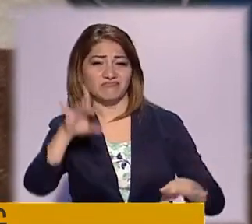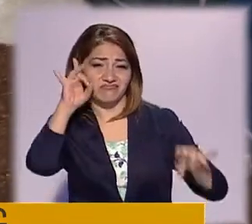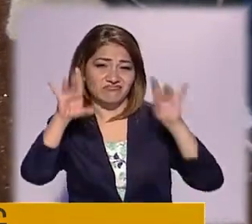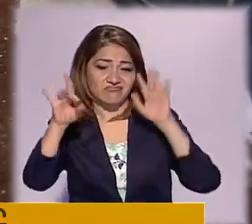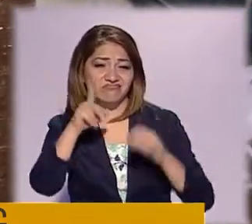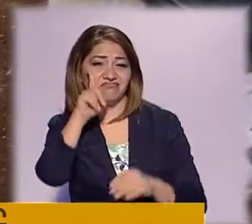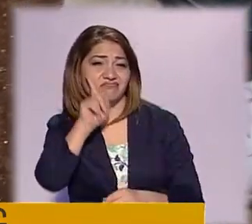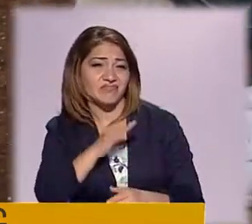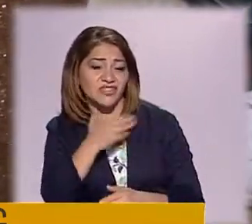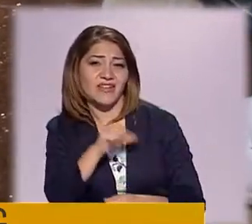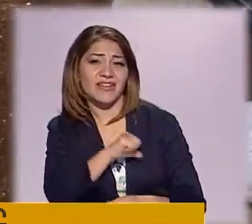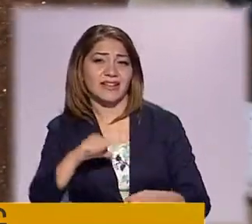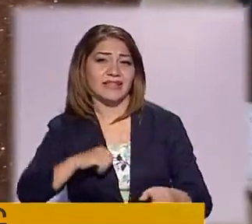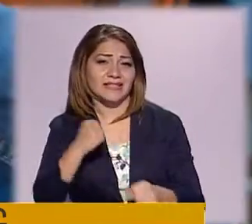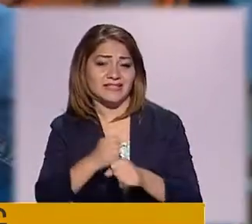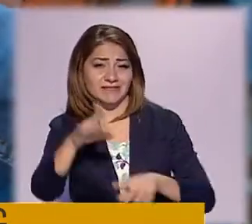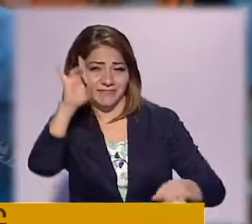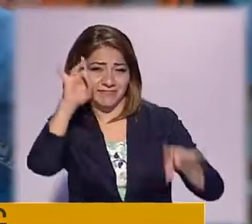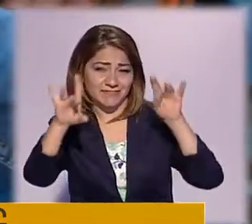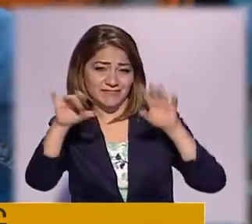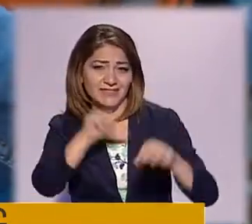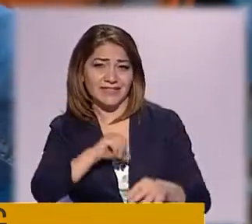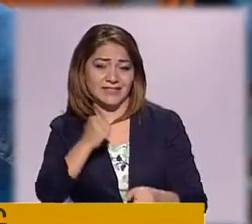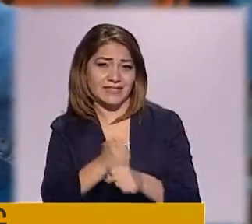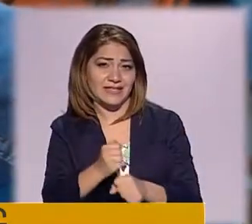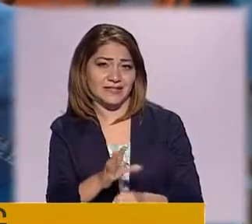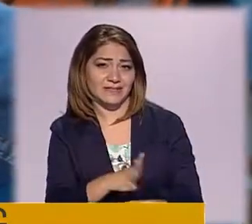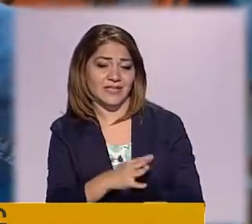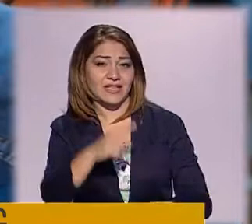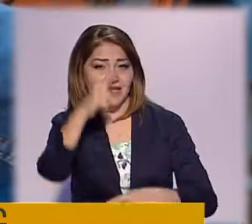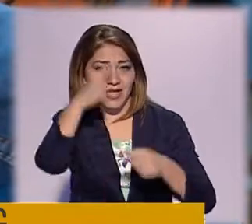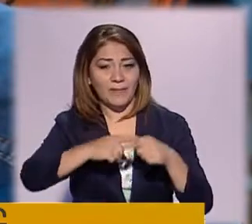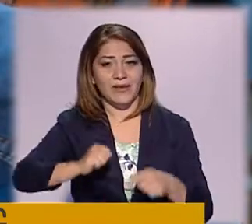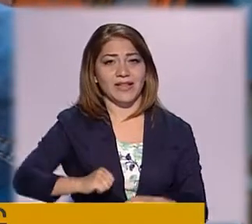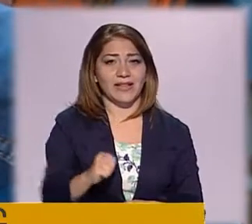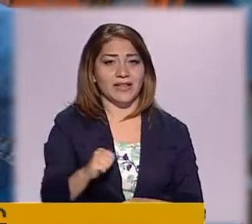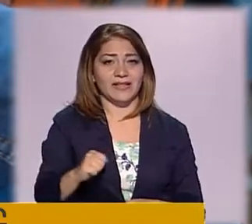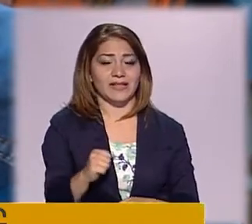պայմաններում և ինքնաշեն ծանրաձողով։ Ես ու եղբորս ընկերները